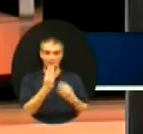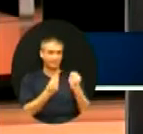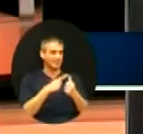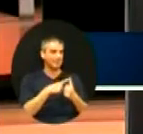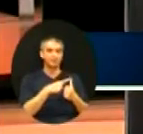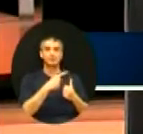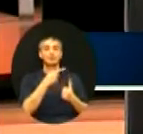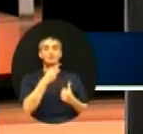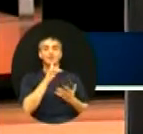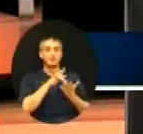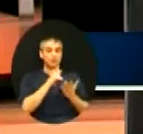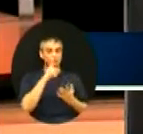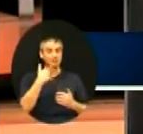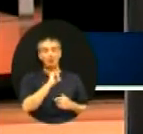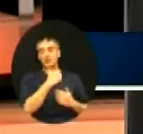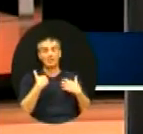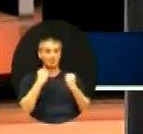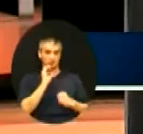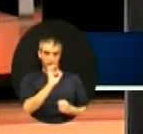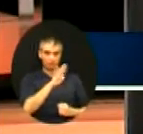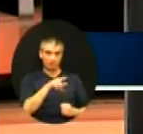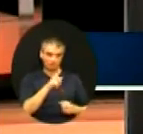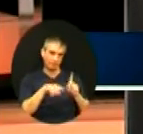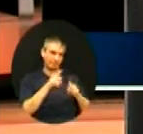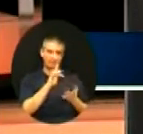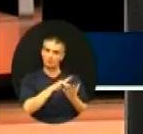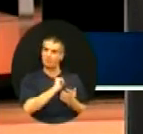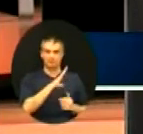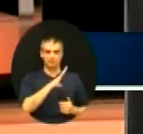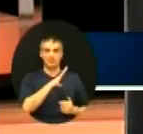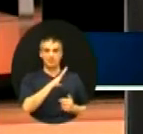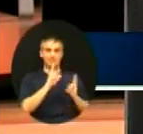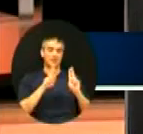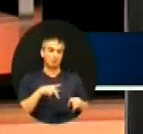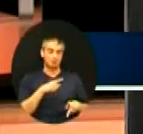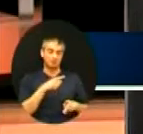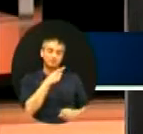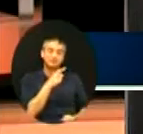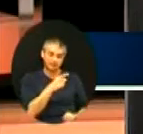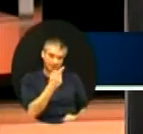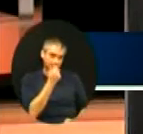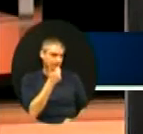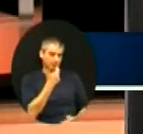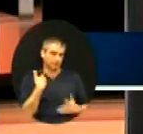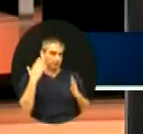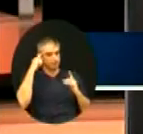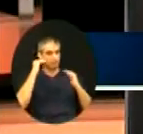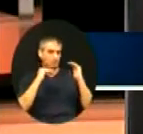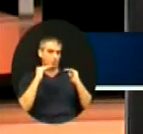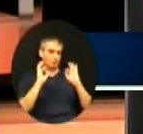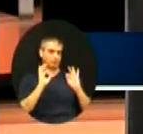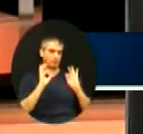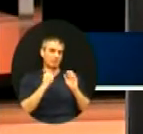מינית. בעצם המקום שאמור להיות הכי בטוח בשביל הילדים הוא לפעמים המקום הכי מאיים ונורא, וזה קצת מכניס לפרופורציות